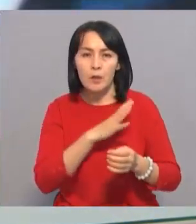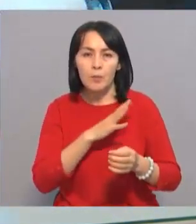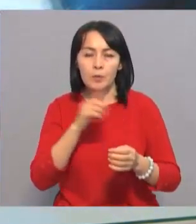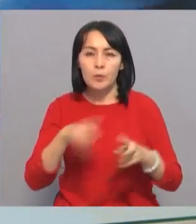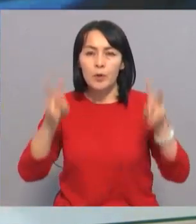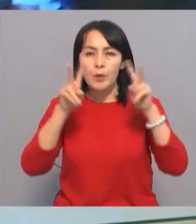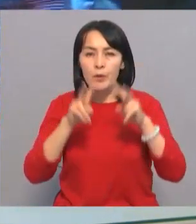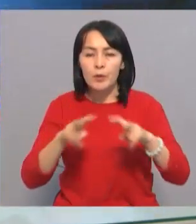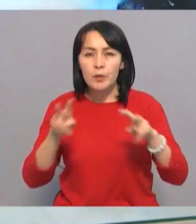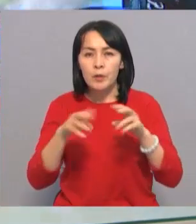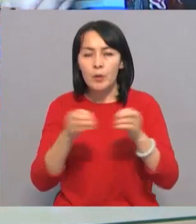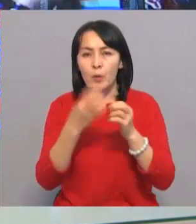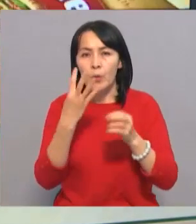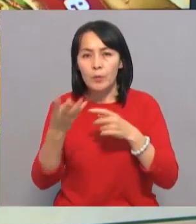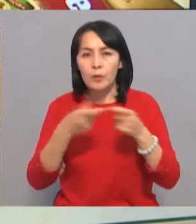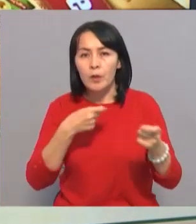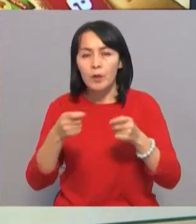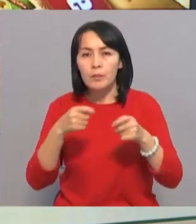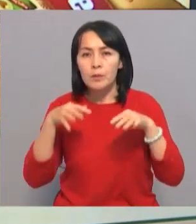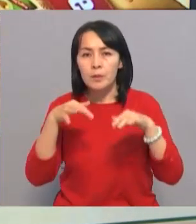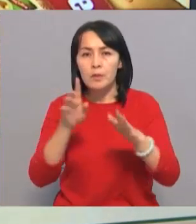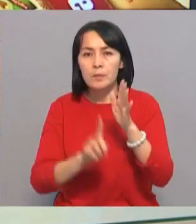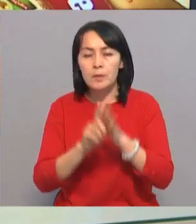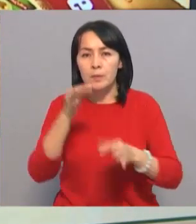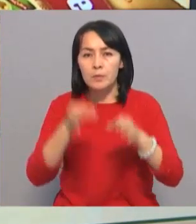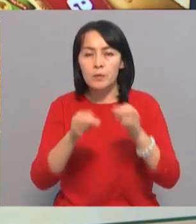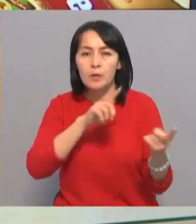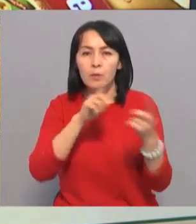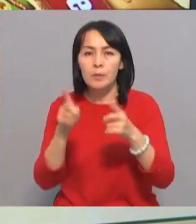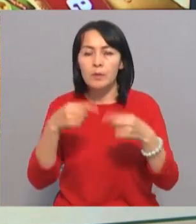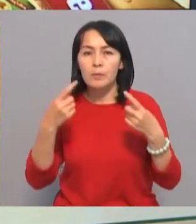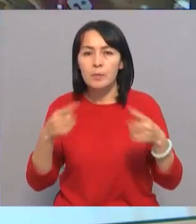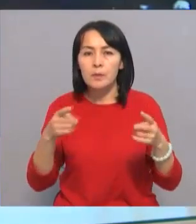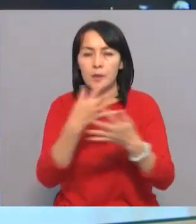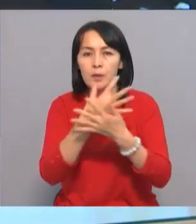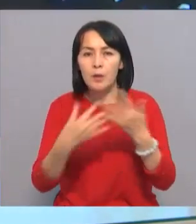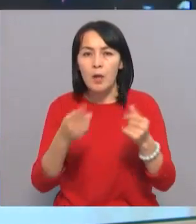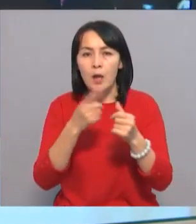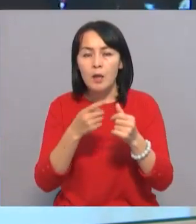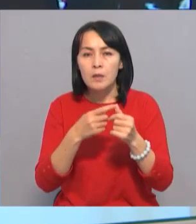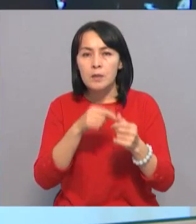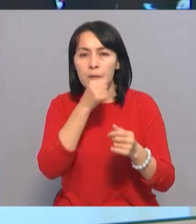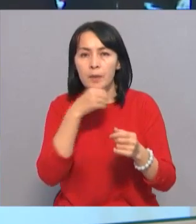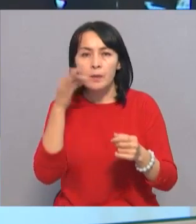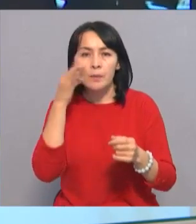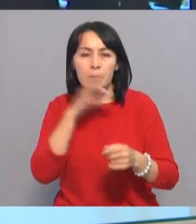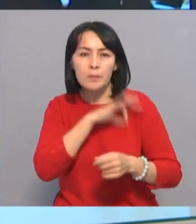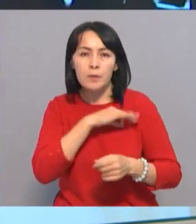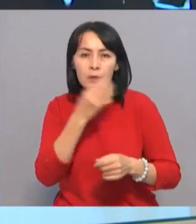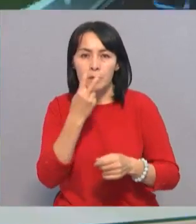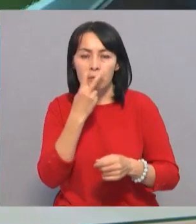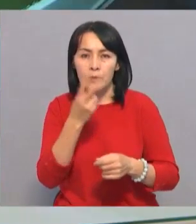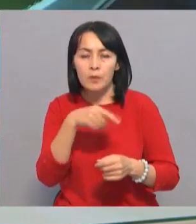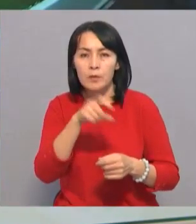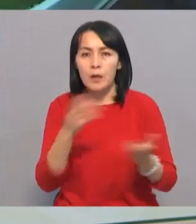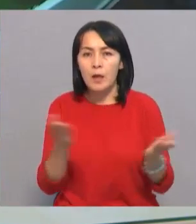Оларды зерделей келе 14 әкімшілік іс қозғалып сотқа жолданған. Өзгенің тауар белгісінің атын жамыл пайда таппақ болған азаматтарға